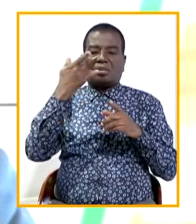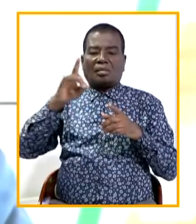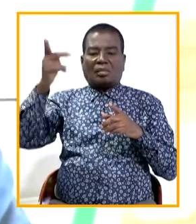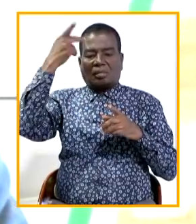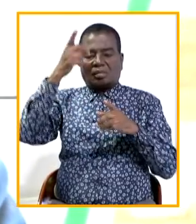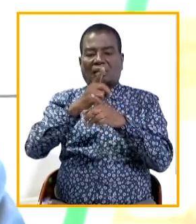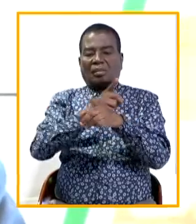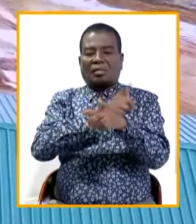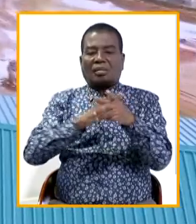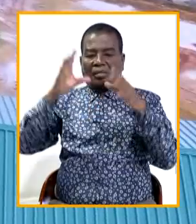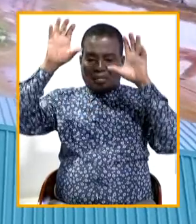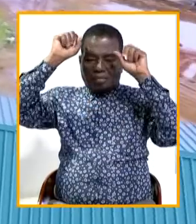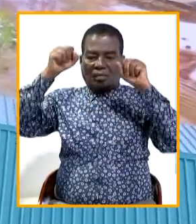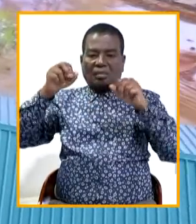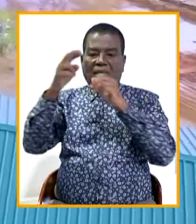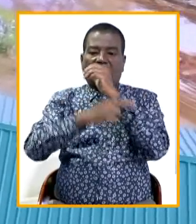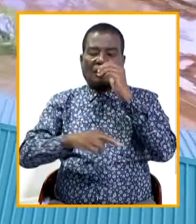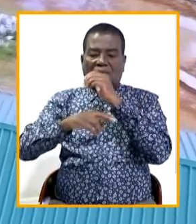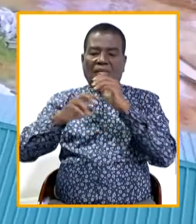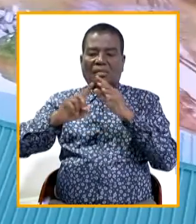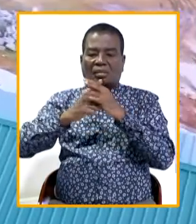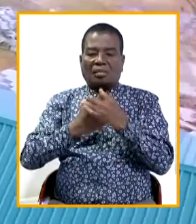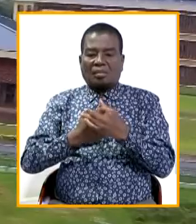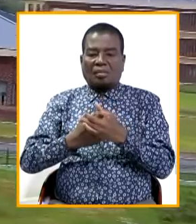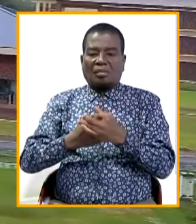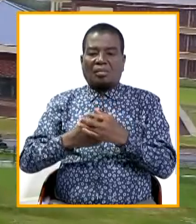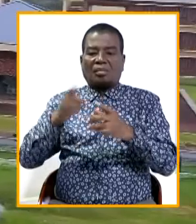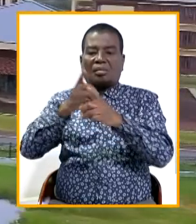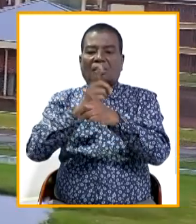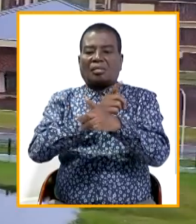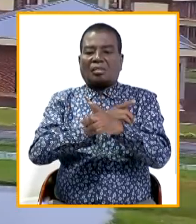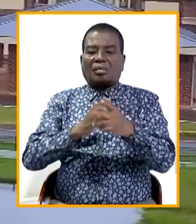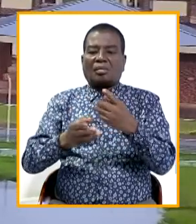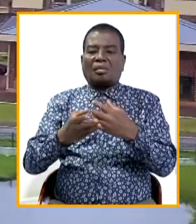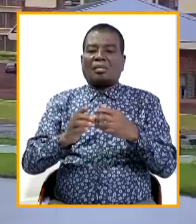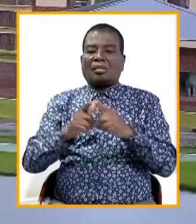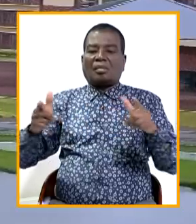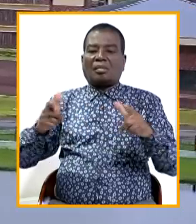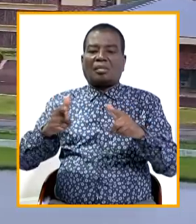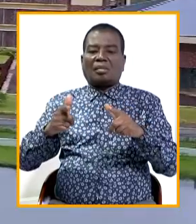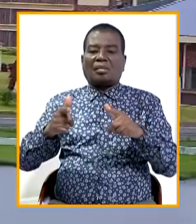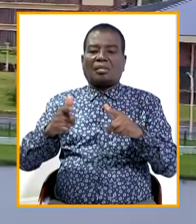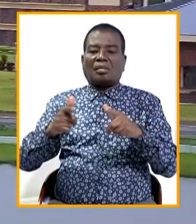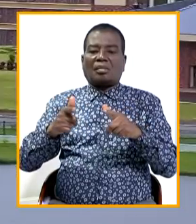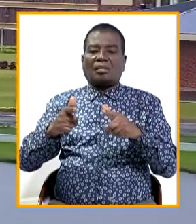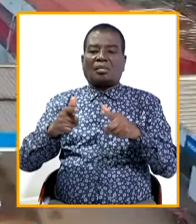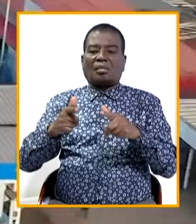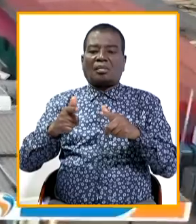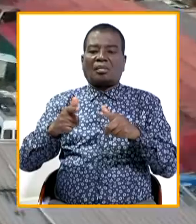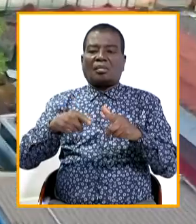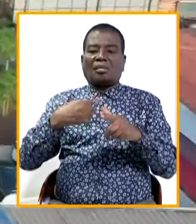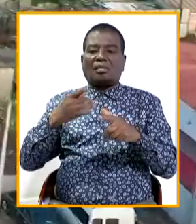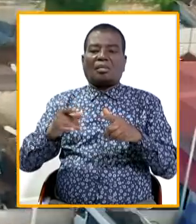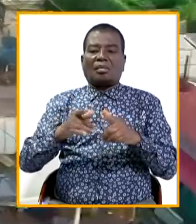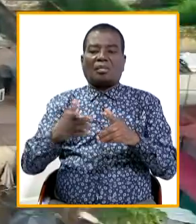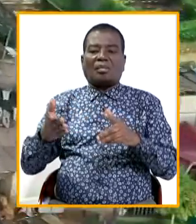Alassane Ouattara, la région va amorcer un élan de développement et connaître une transformation sans précédent qui